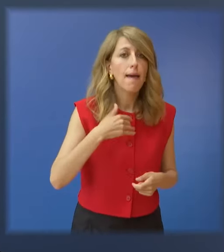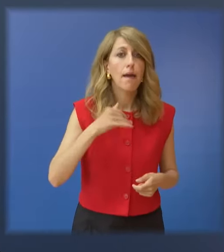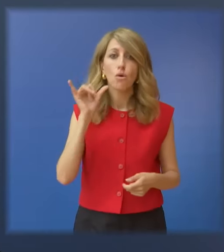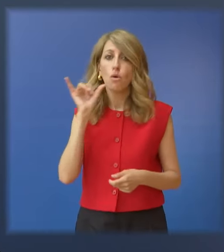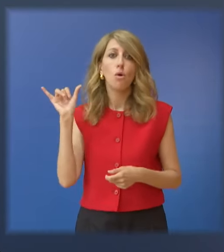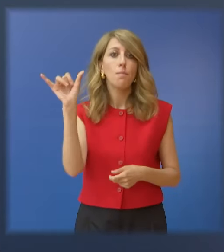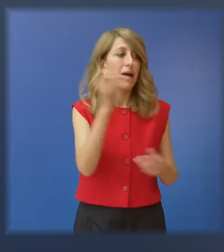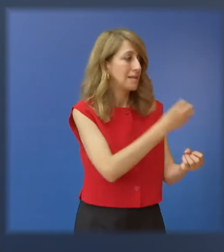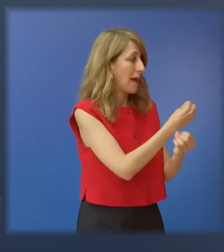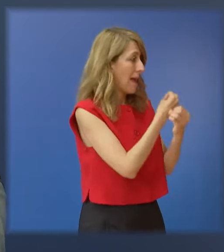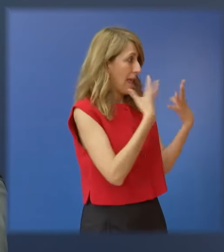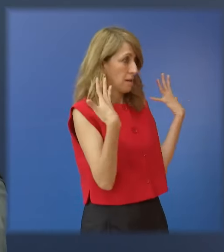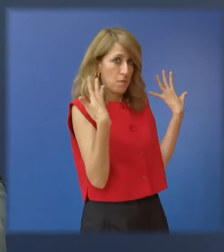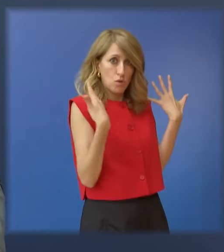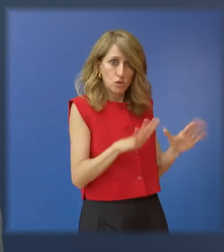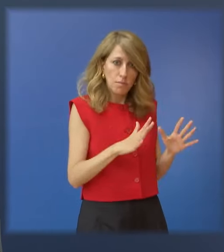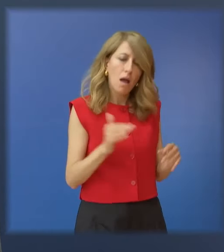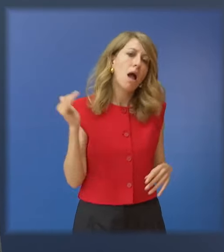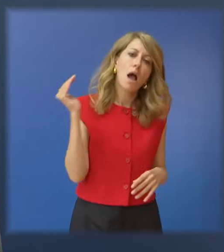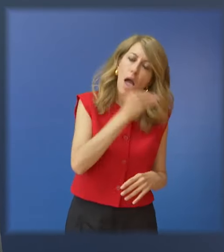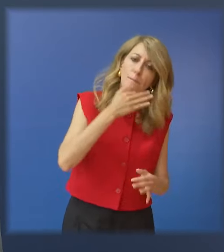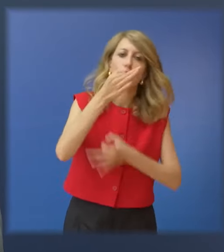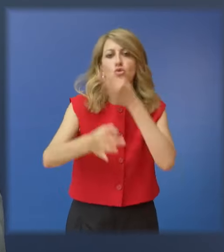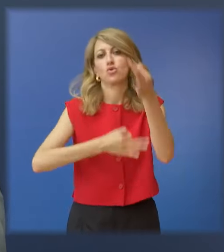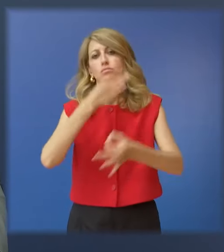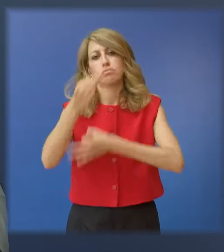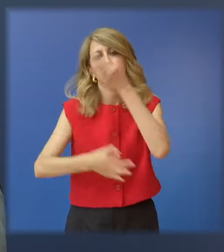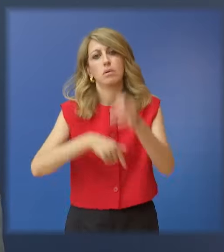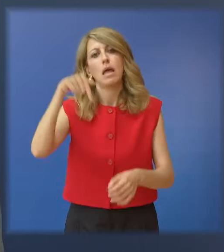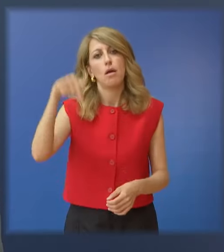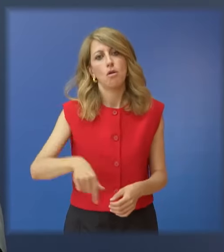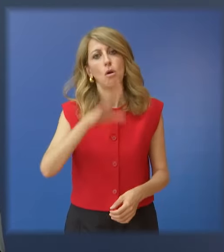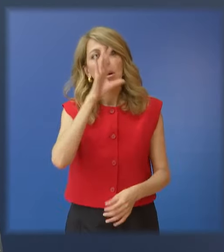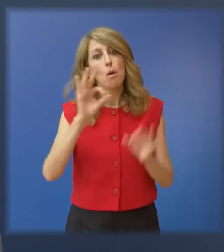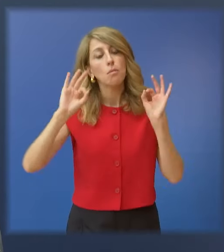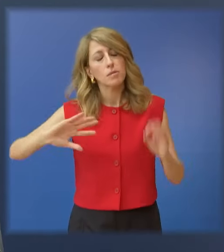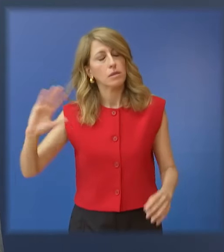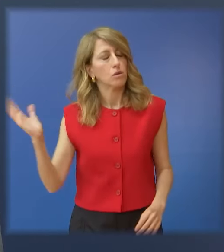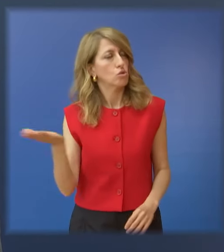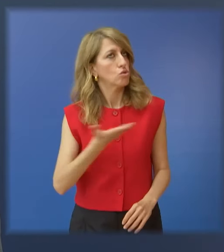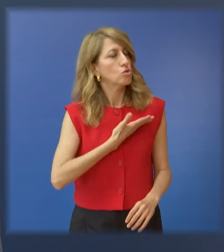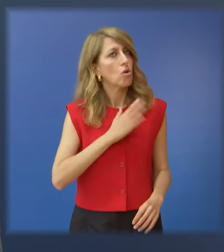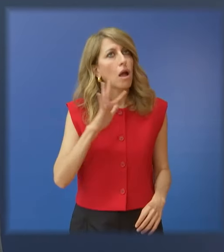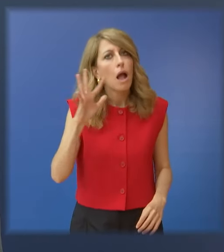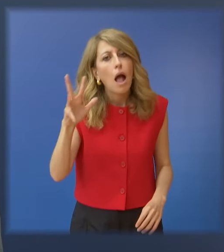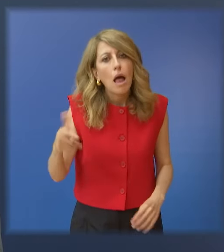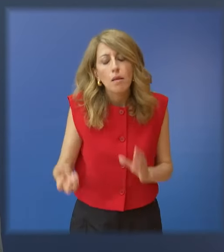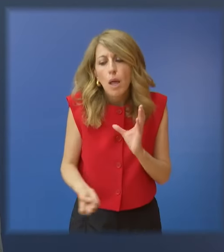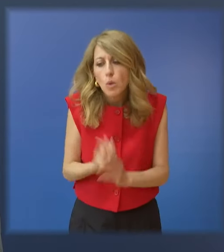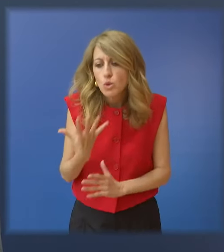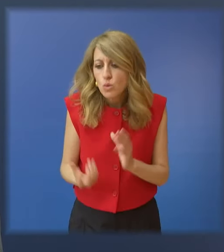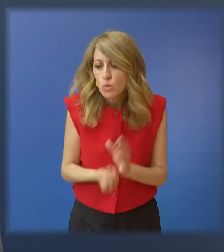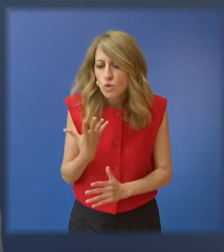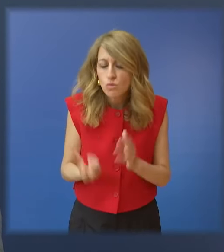κλιματικής κρίσης και πολιτικής προστασίας αναλυτικά στοιχεία είναι εντυπωσιακά μεγάλος ο αριθμός των πυρκαγιών που καλούνται ε ε